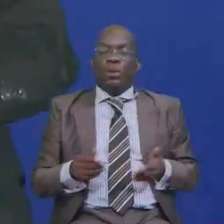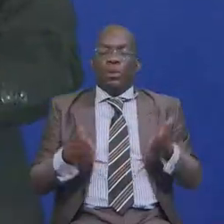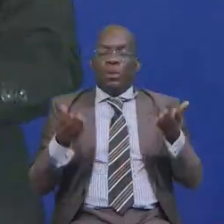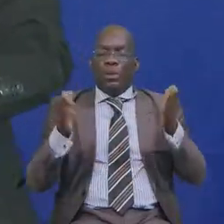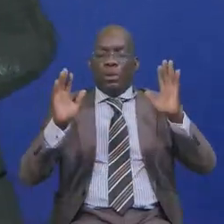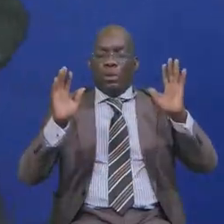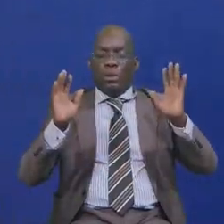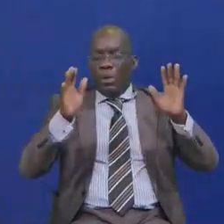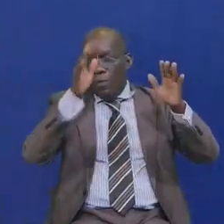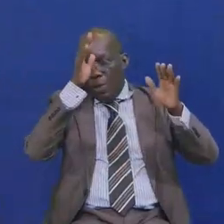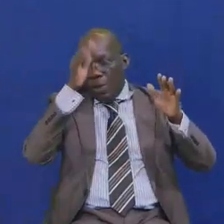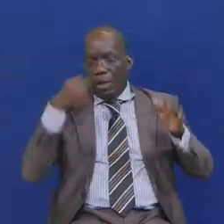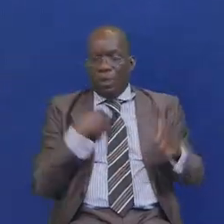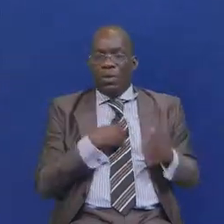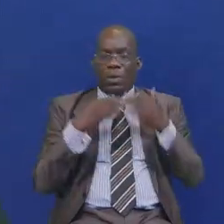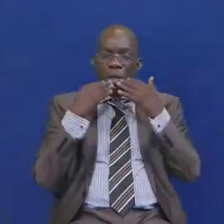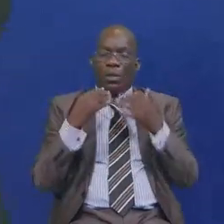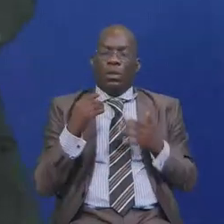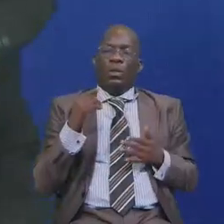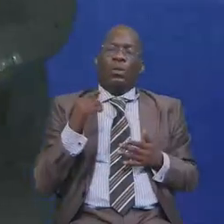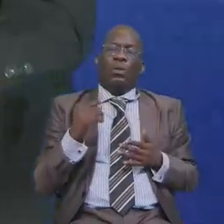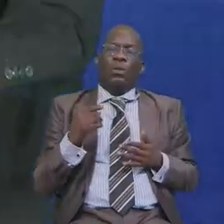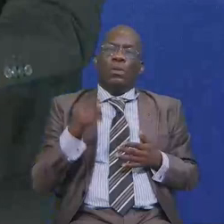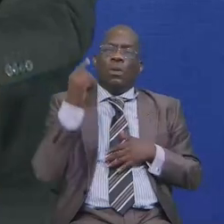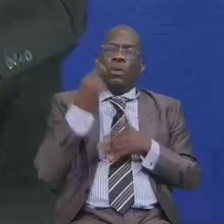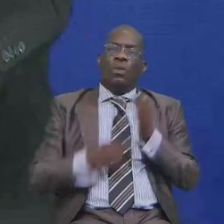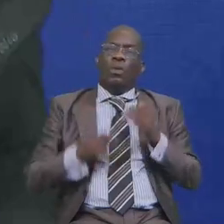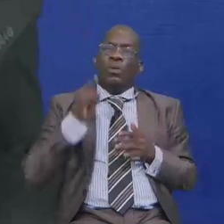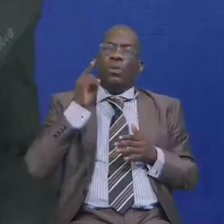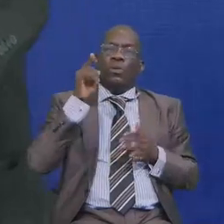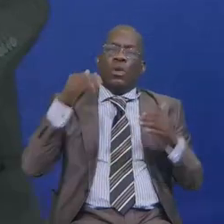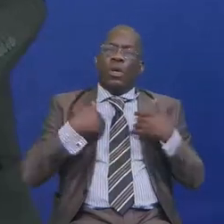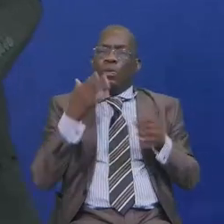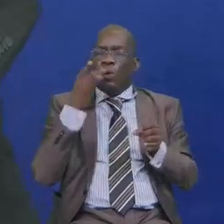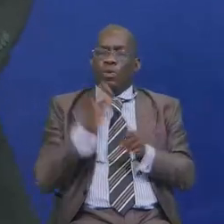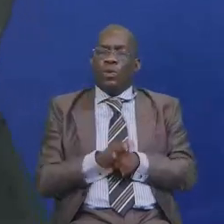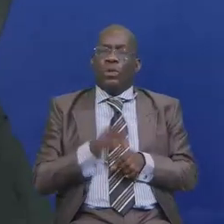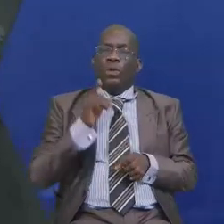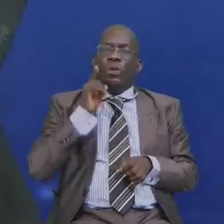Père, nous te remercions. Ce que tu as promis accomplir,